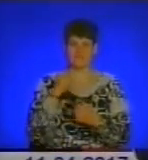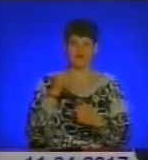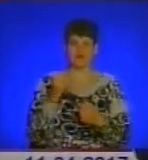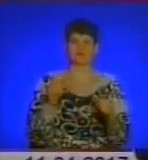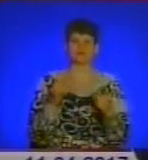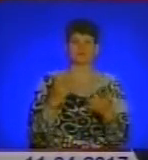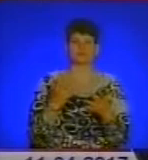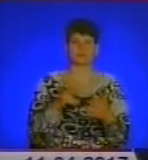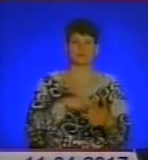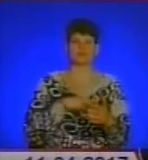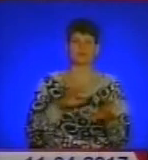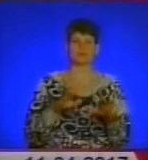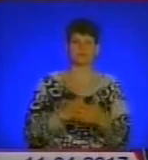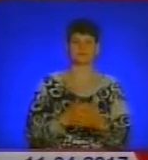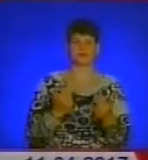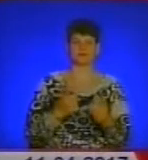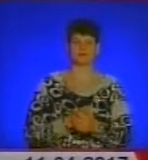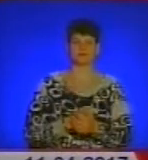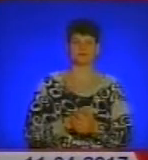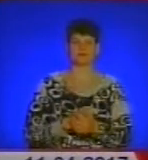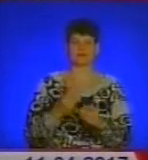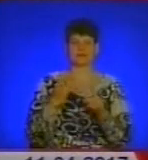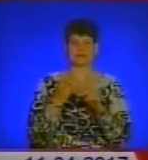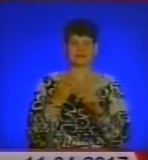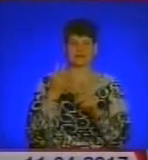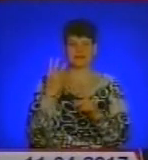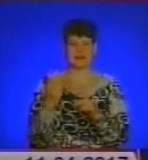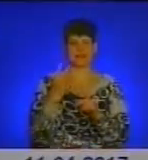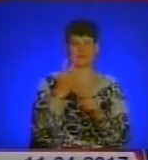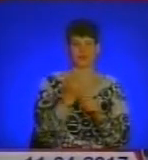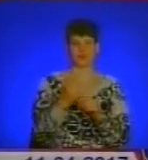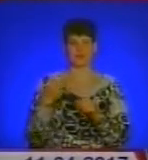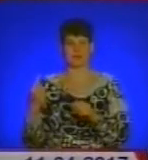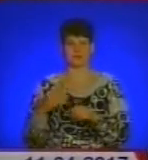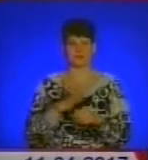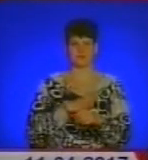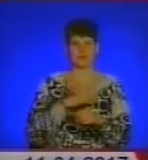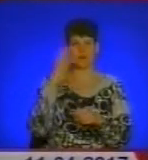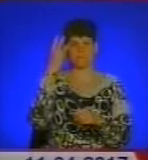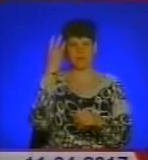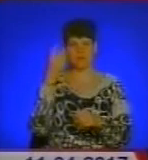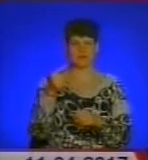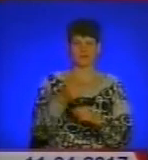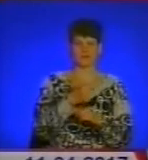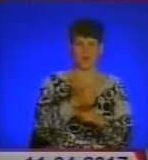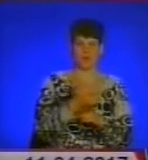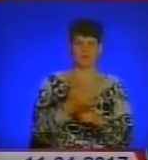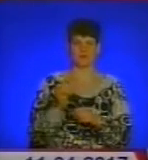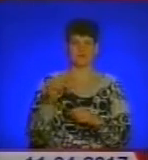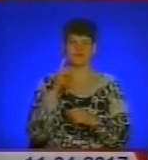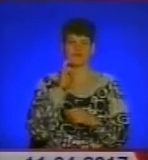Вигравав, завойовував якісь призові місця? Так, 3-е, 2-е і 1-е. Хмельницьку, в Тернополі,